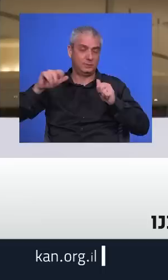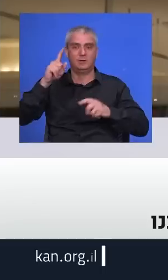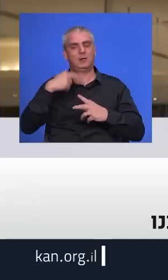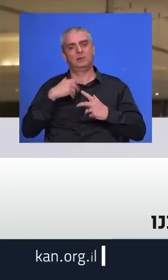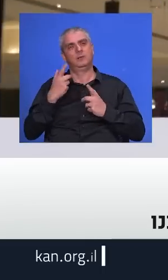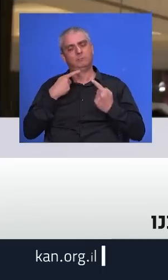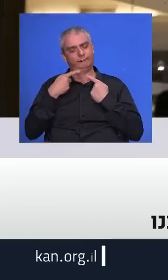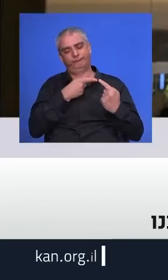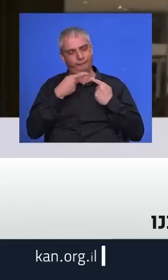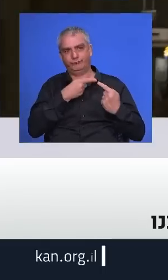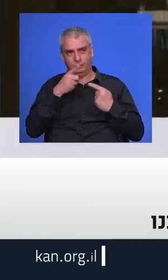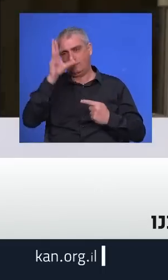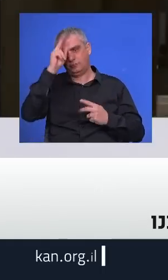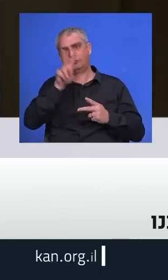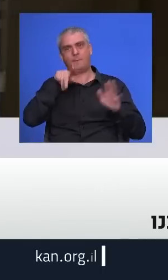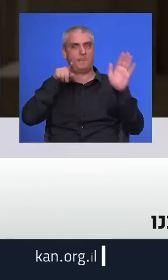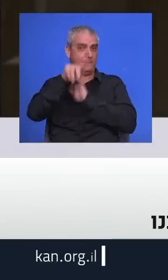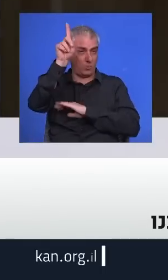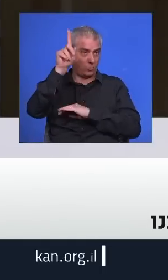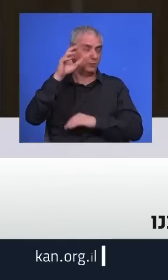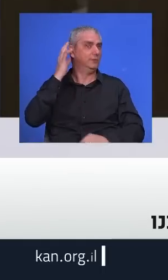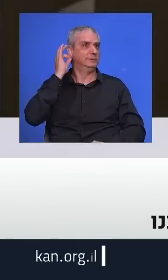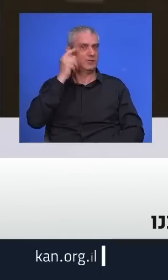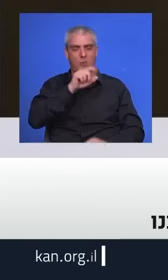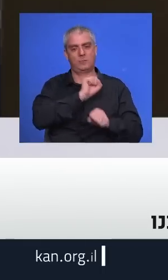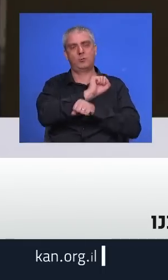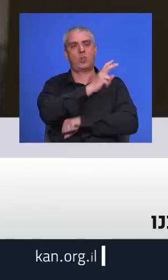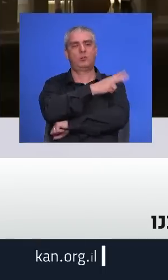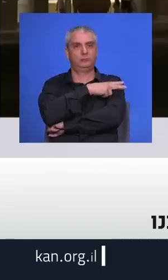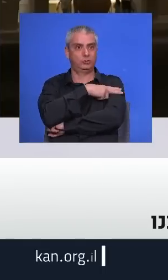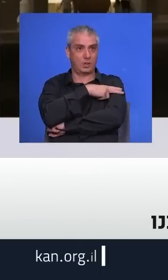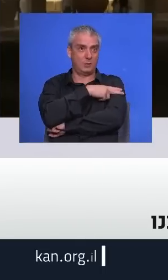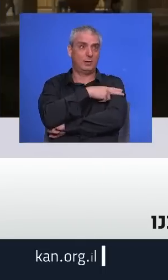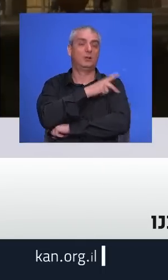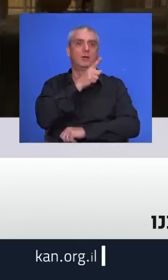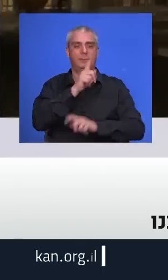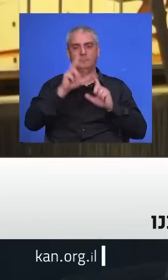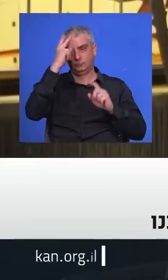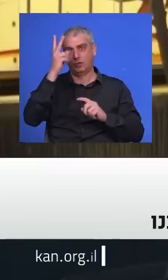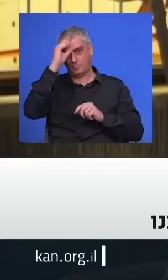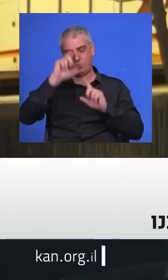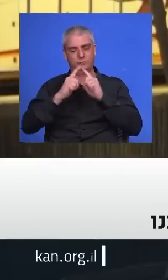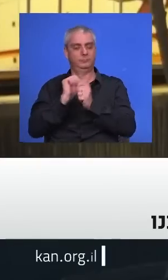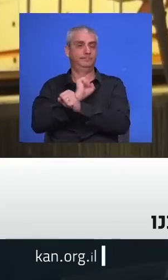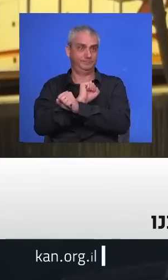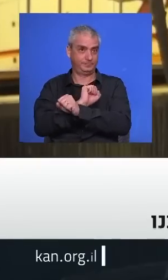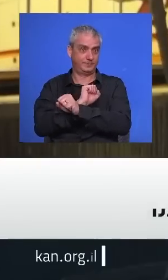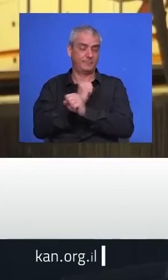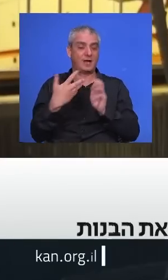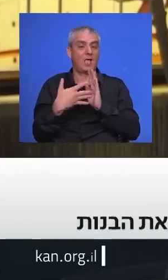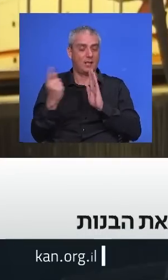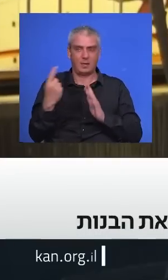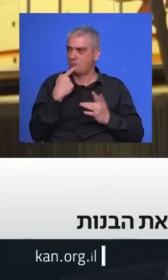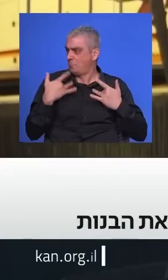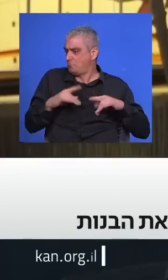איתם והם ברחו. הצעירות האלה כאמור מתלוננות במשטרה, הם נעצרים, בחקירה שלהם הם